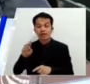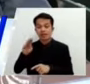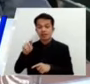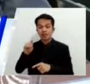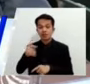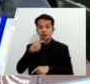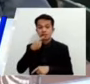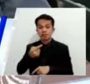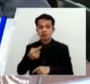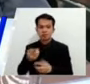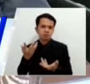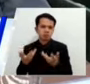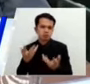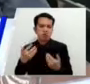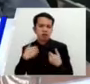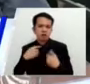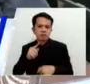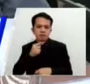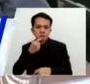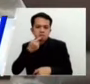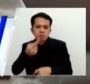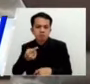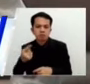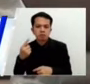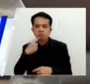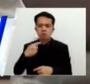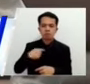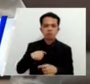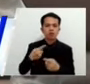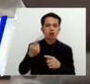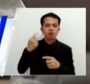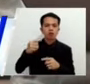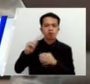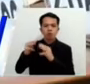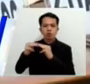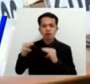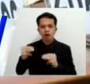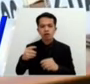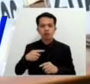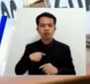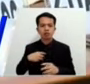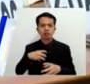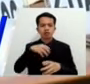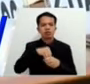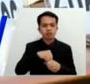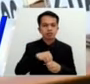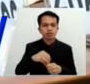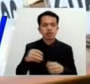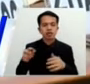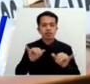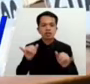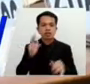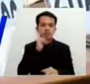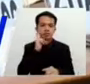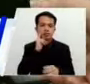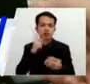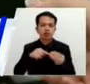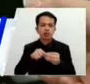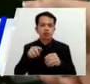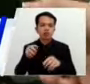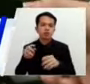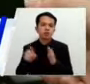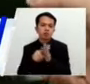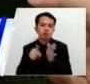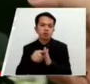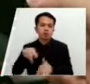may nag-utos kay Maslog mula sa Malacanang na idawit siya at si dating Pangulong Duterte sa illegal na pogo. Too early to